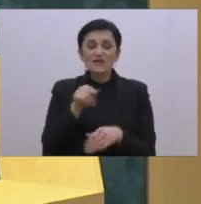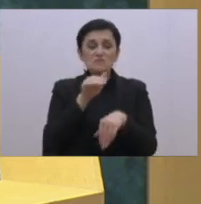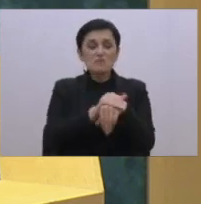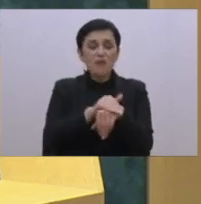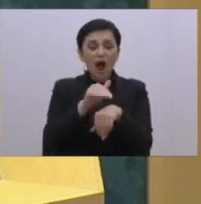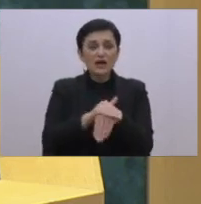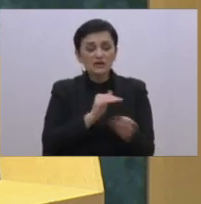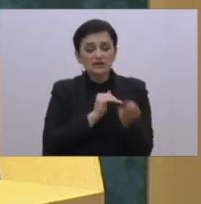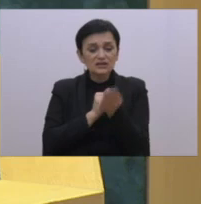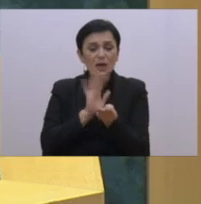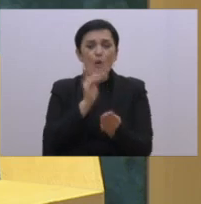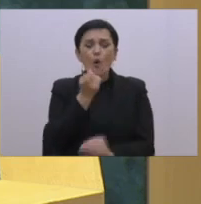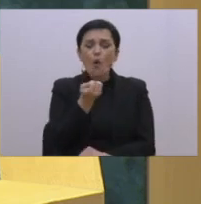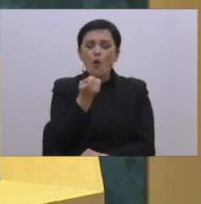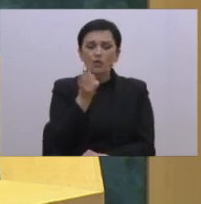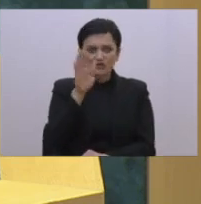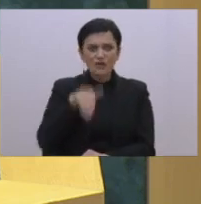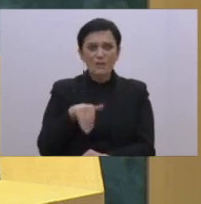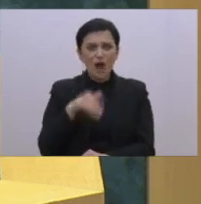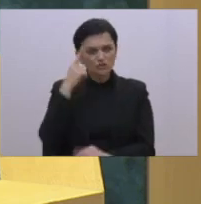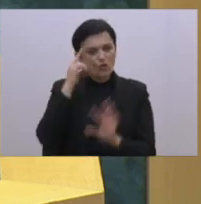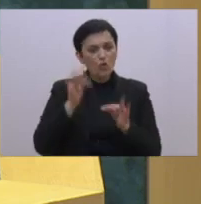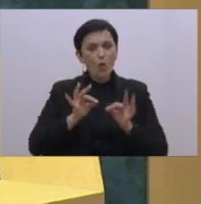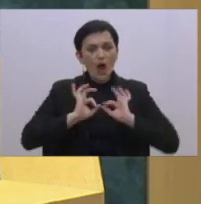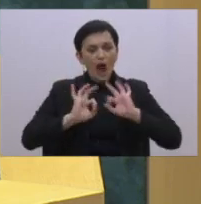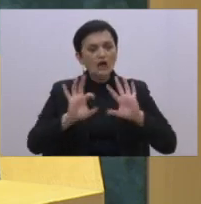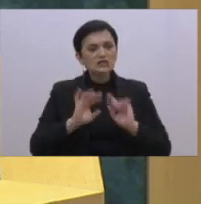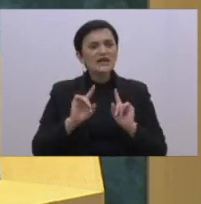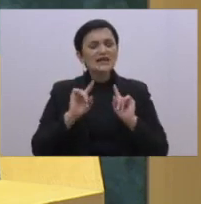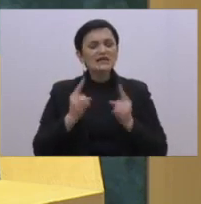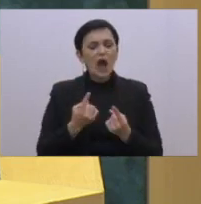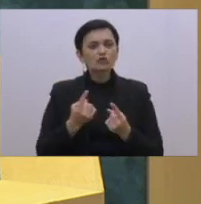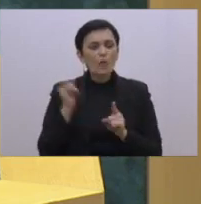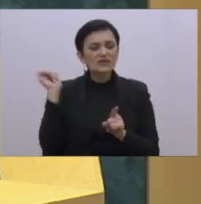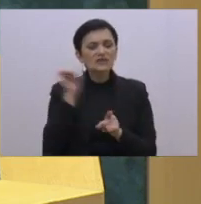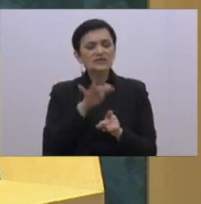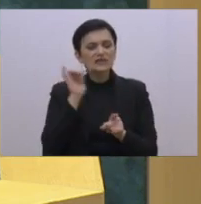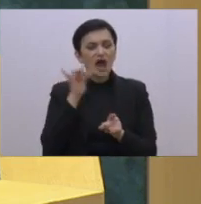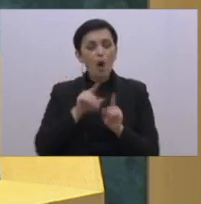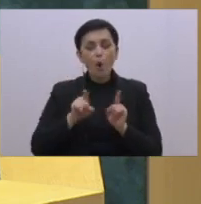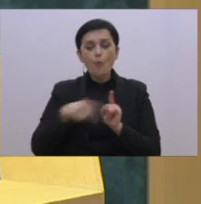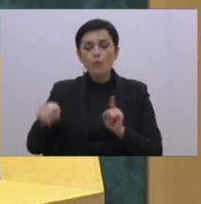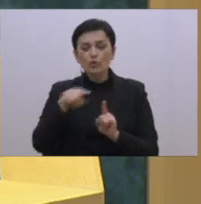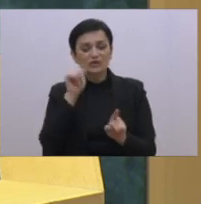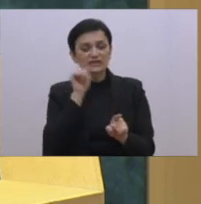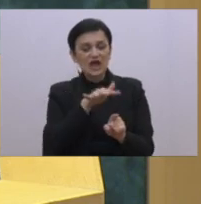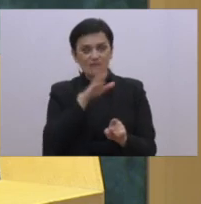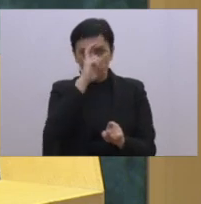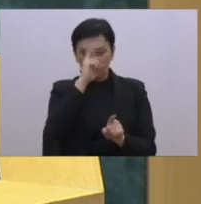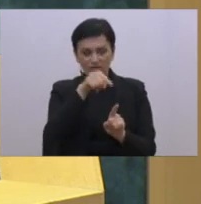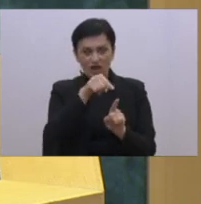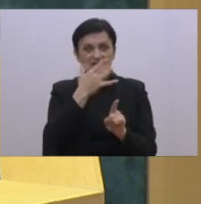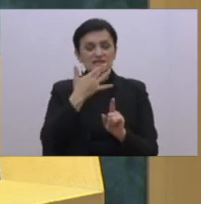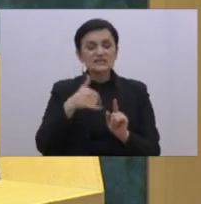ფაქტებით, არამედ ოდნავ მაინც გამართული ლოგიკით აეხსნა, რატომ ესხმით თავს ოპოზიცია ხელისუფლების